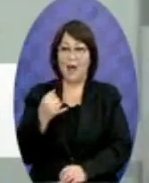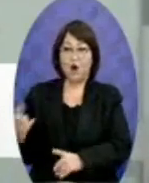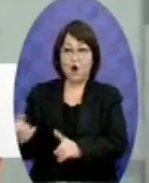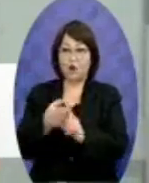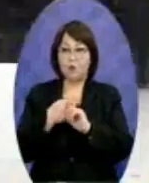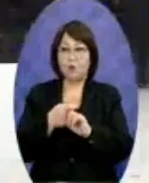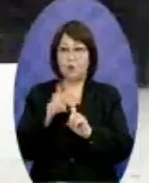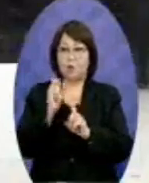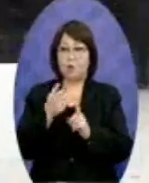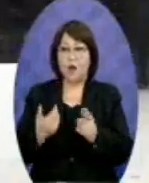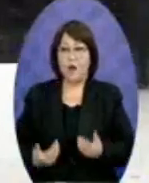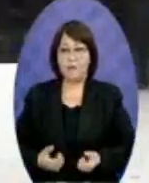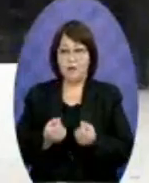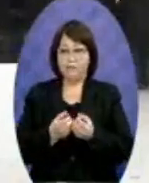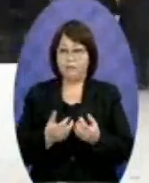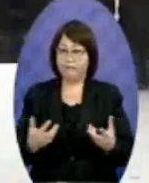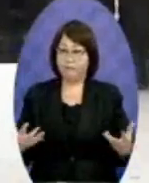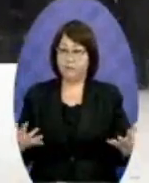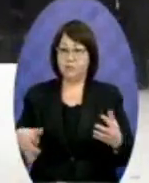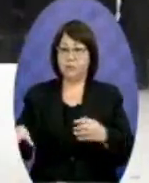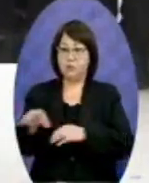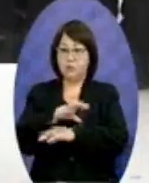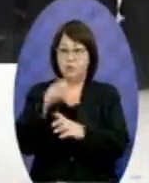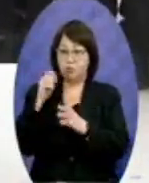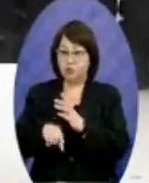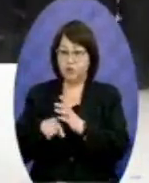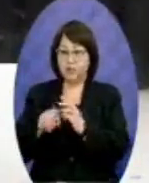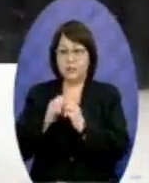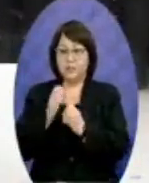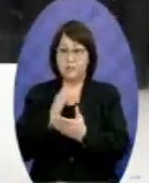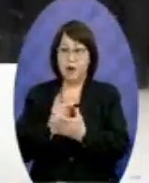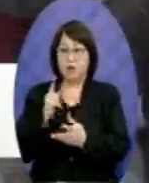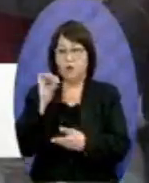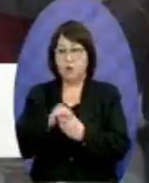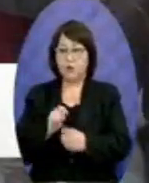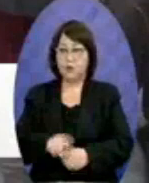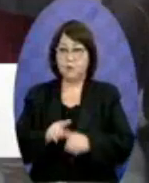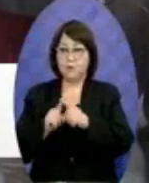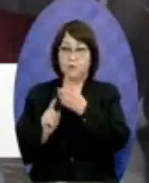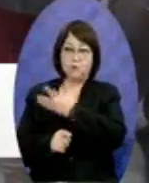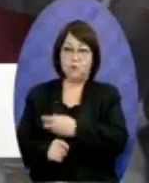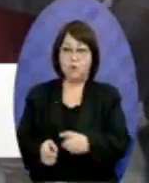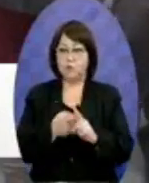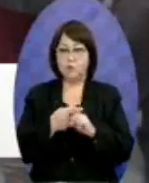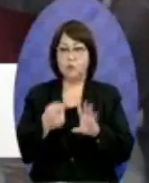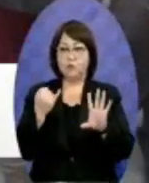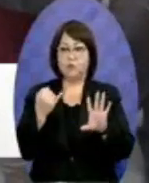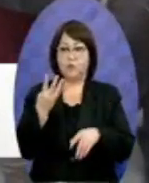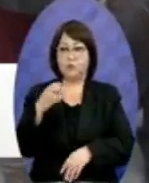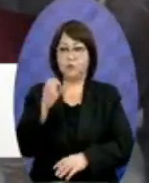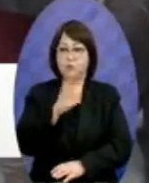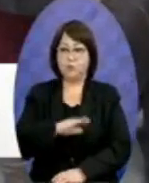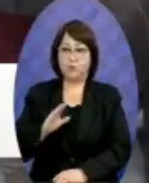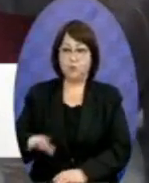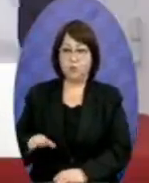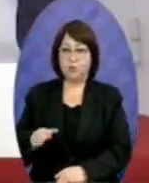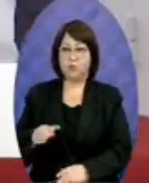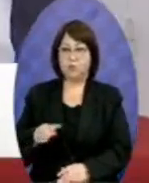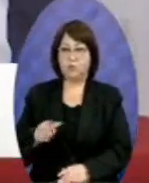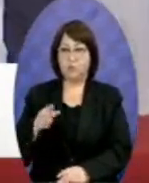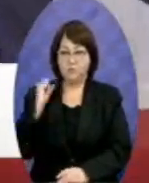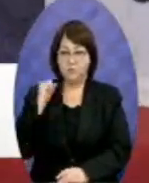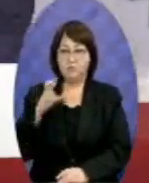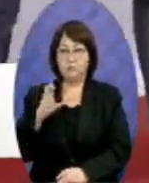төвлөрсөн газар хөгжих ёстой жишгээр сумд хийгдэж байгаа хөрөнгө оруулалтууд нэмэгдэж, үүний нэг жишээ болох 640 хүүхдийн багтаамжтай